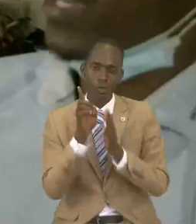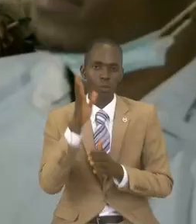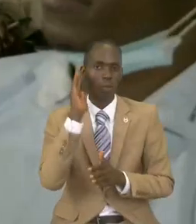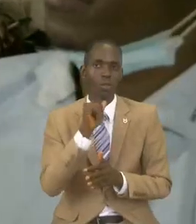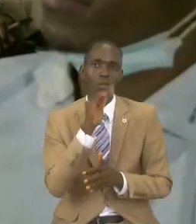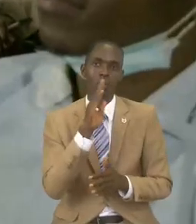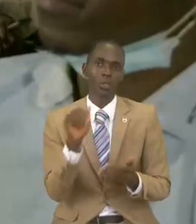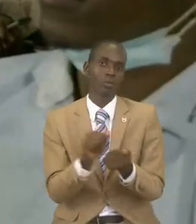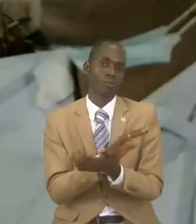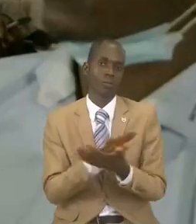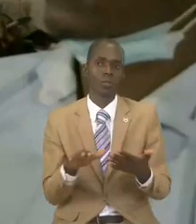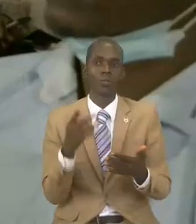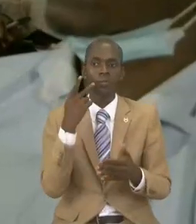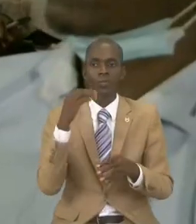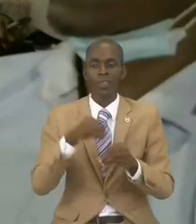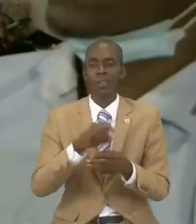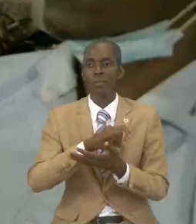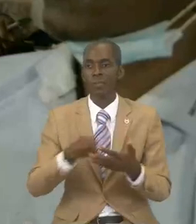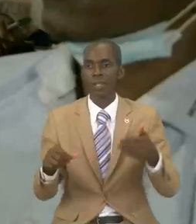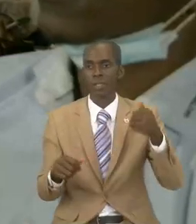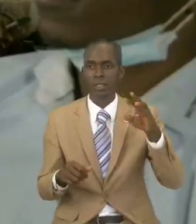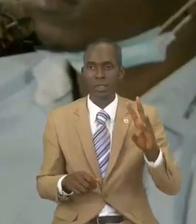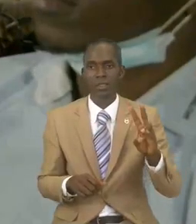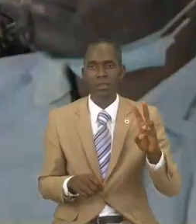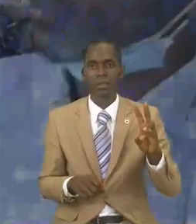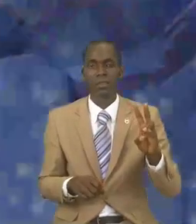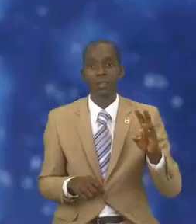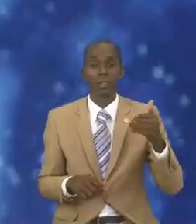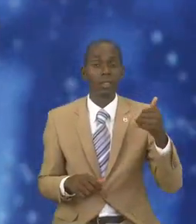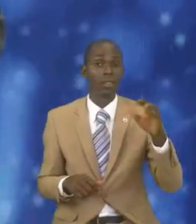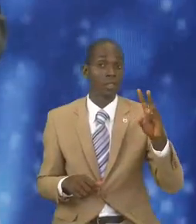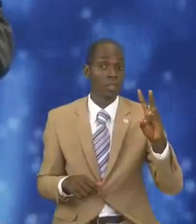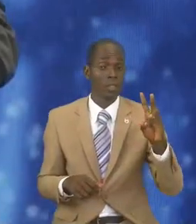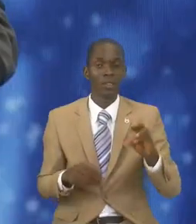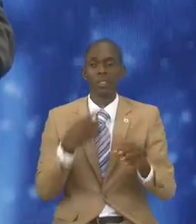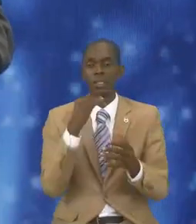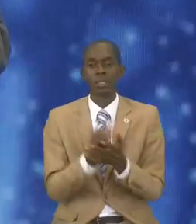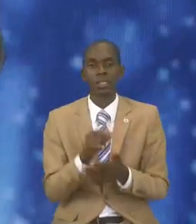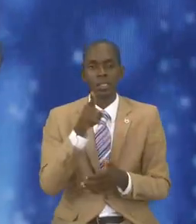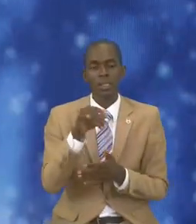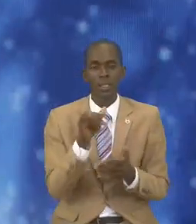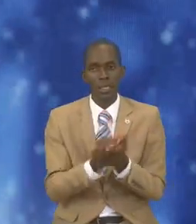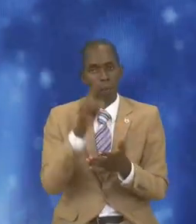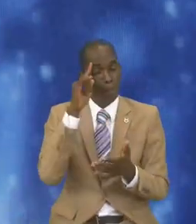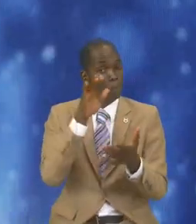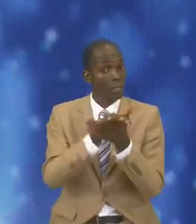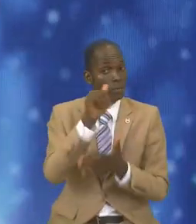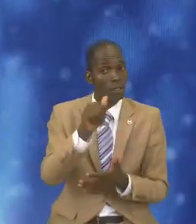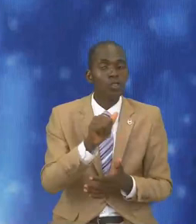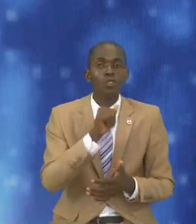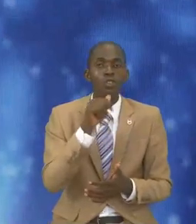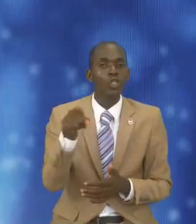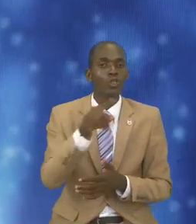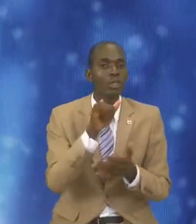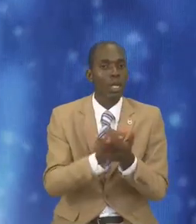point. Maintenant, il dit, dans le verset 16, celui qui croira, pas celui qui a